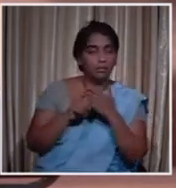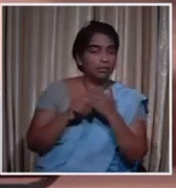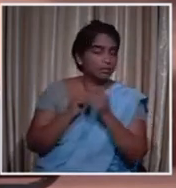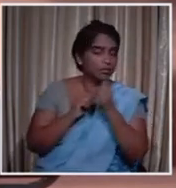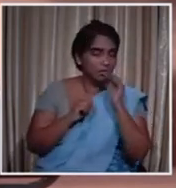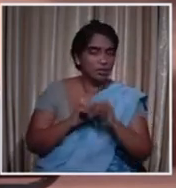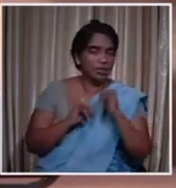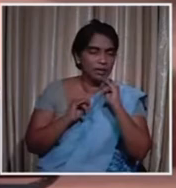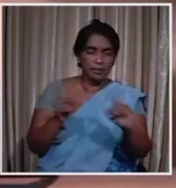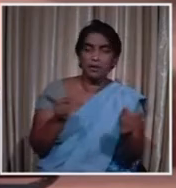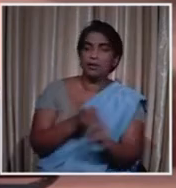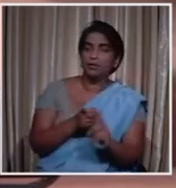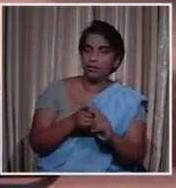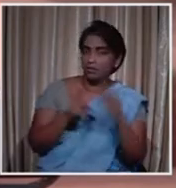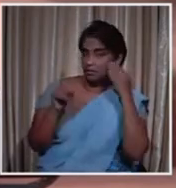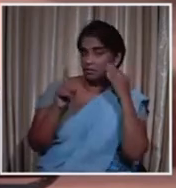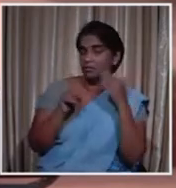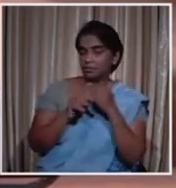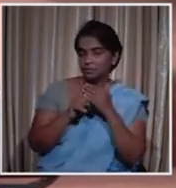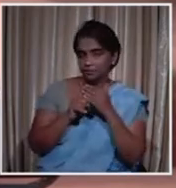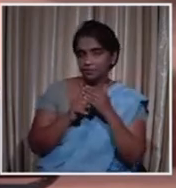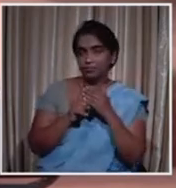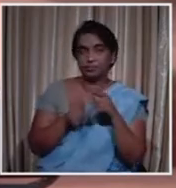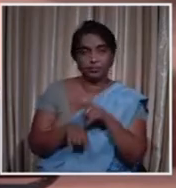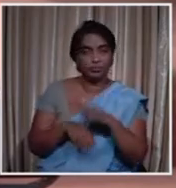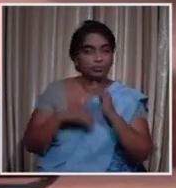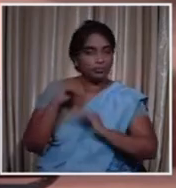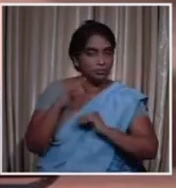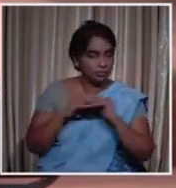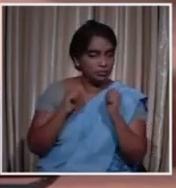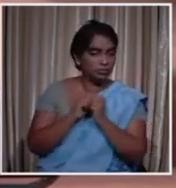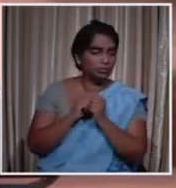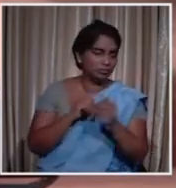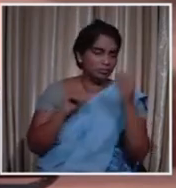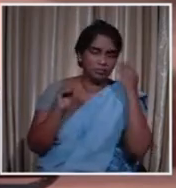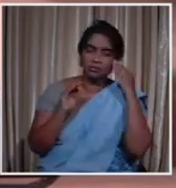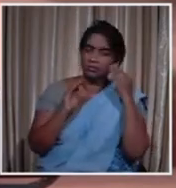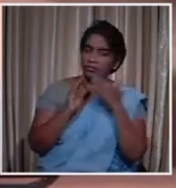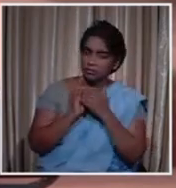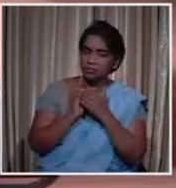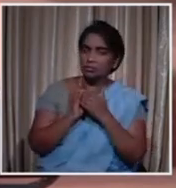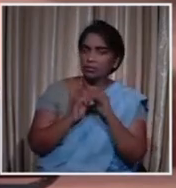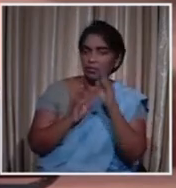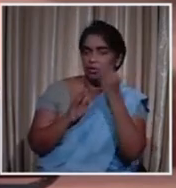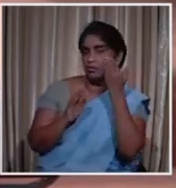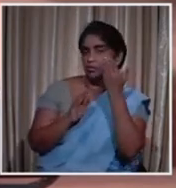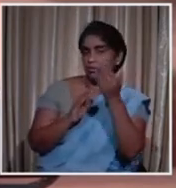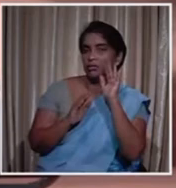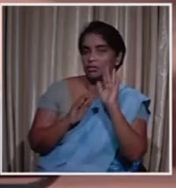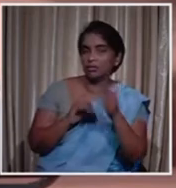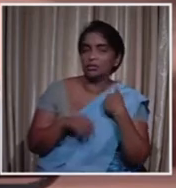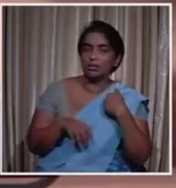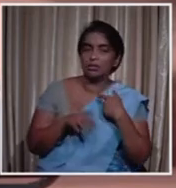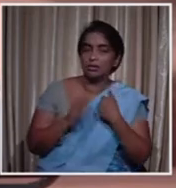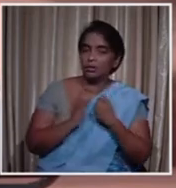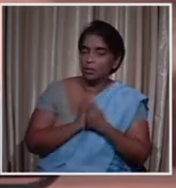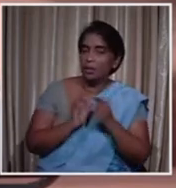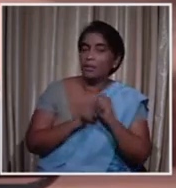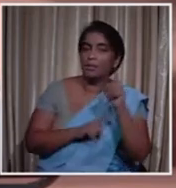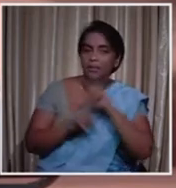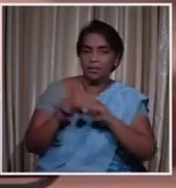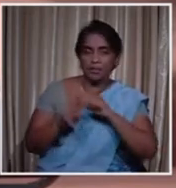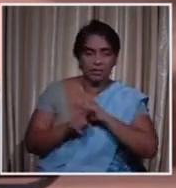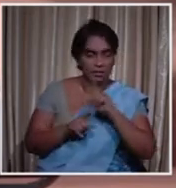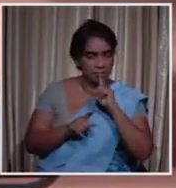வன்முறைகளையும் இந்த வன்முறை ரீதியான அடாத்து நடவடிக்கைகளையும் கவனத்தில் எடுக்க வேண்டும் என்பதையும் நான் இந்த சபையினூடாக முன்வைக்க விரும்புகிறேன்.